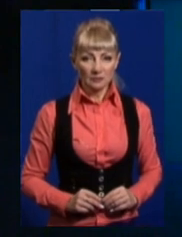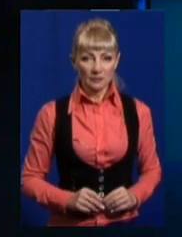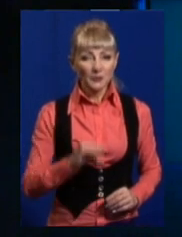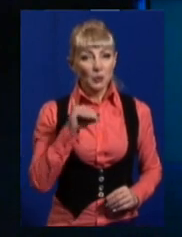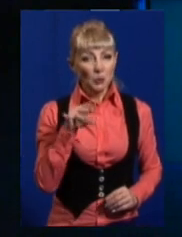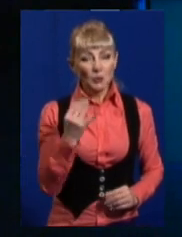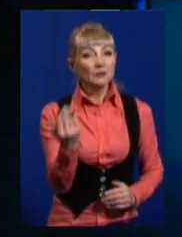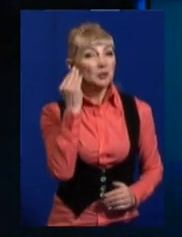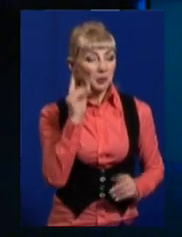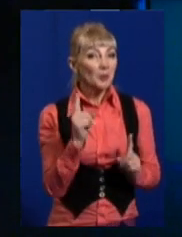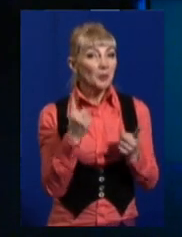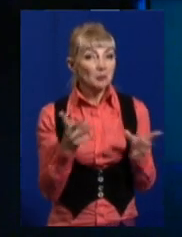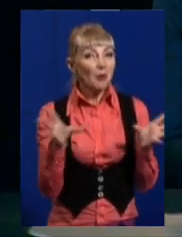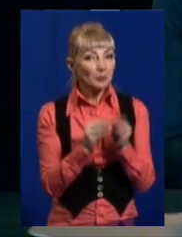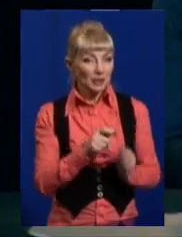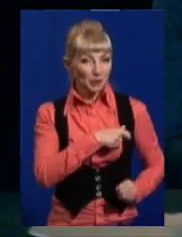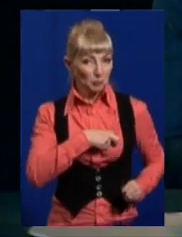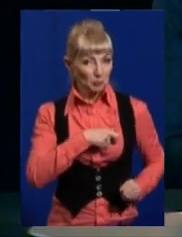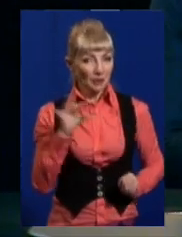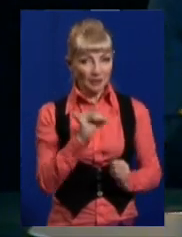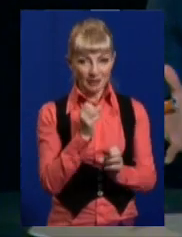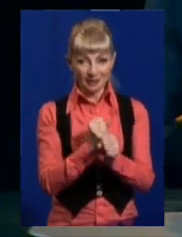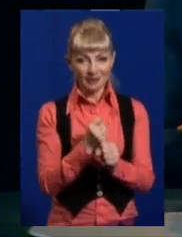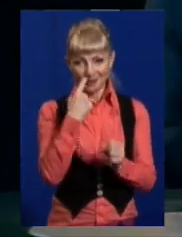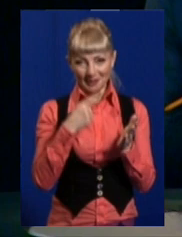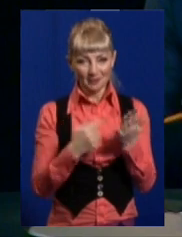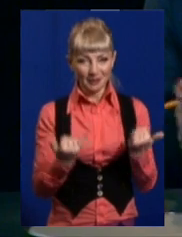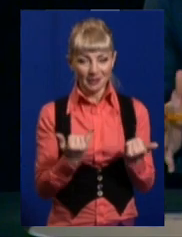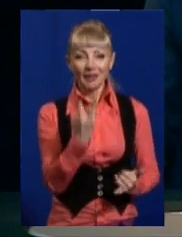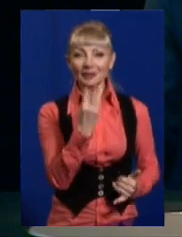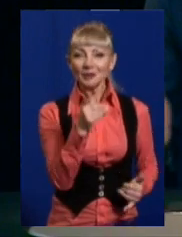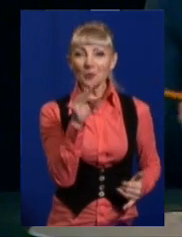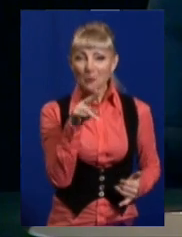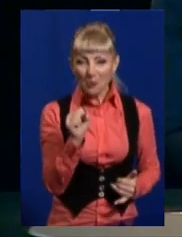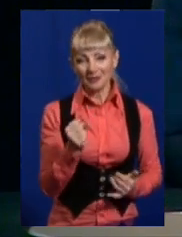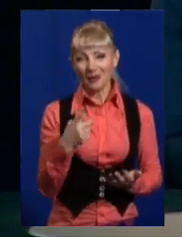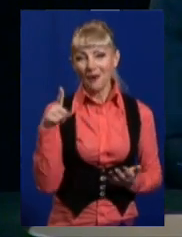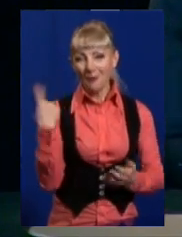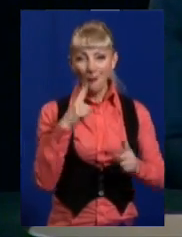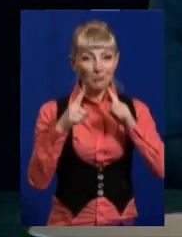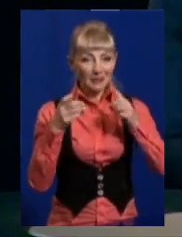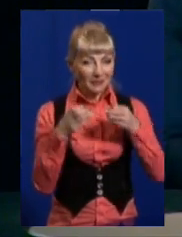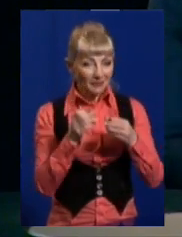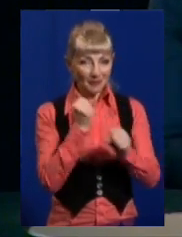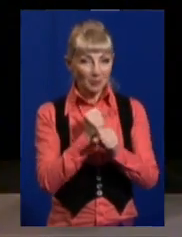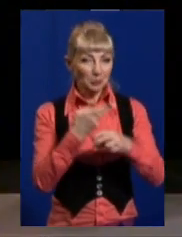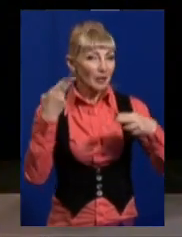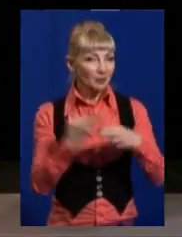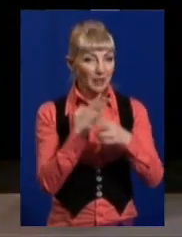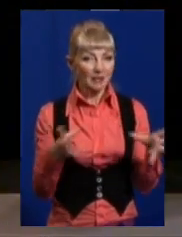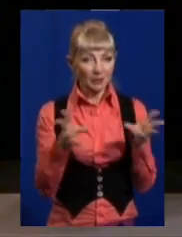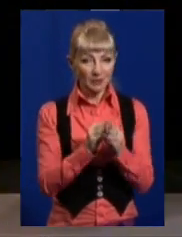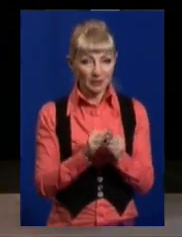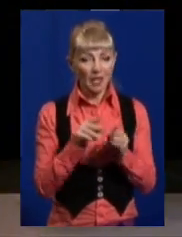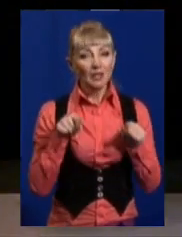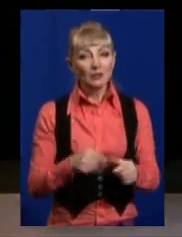Юлія, на вашу думку, чому об'єдналися депутати і зробили це саме зараз? Адже три роки Рада працювала без жодних об'єднань. Тут є два